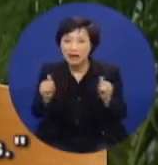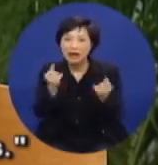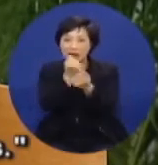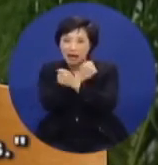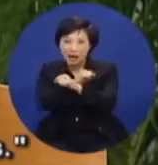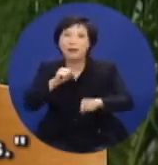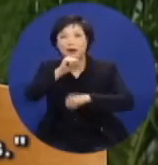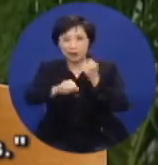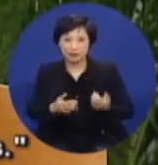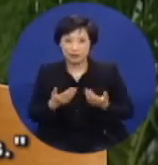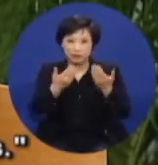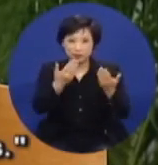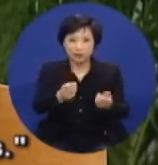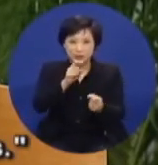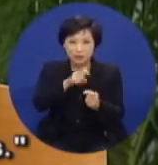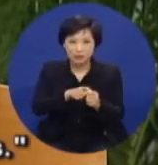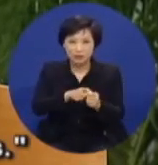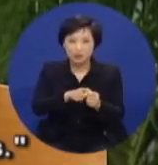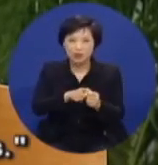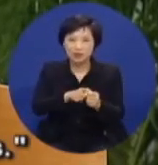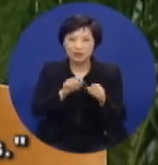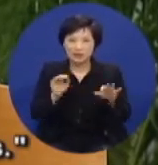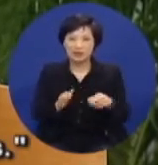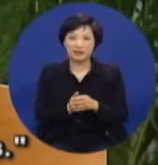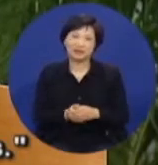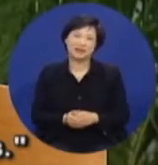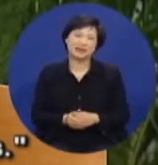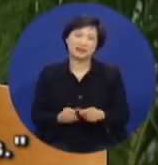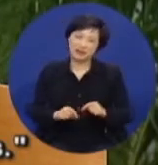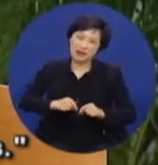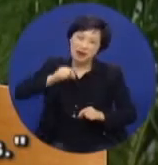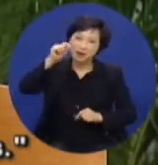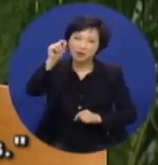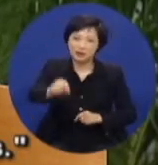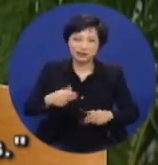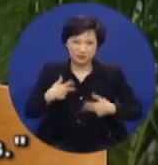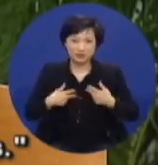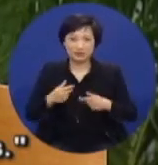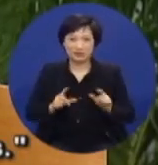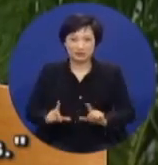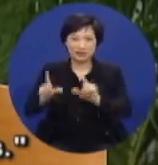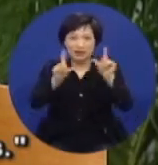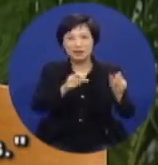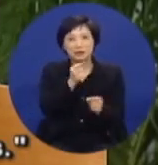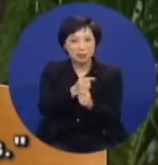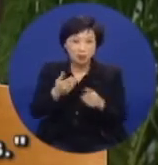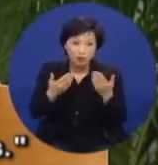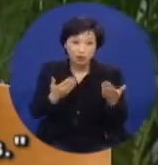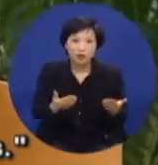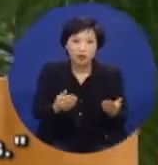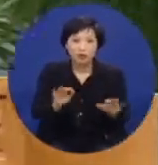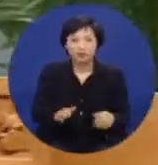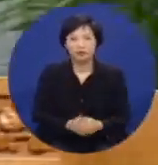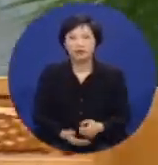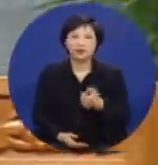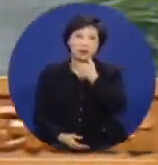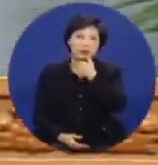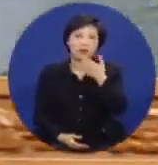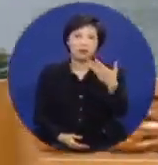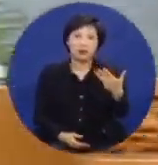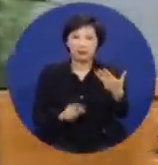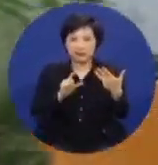자유를 즉 후문이 누릴 수 있게 역사 하셨다 그래도 도마 서